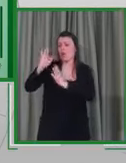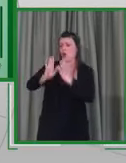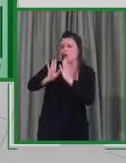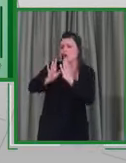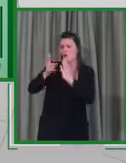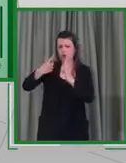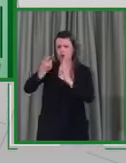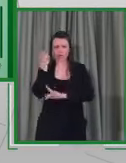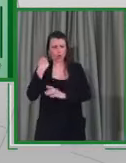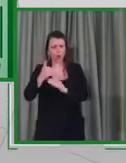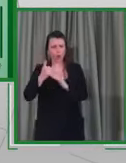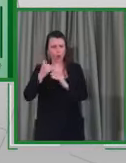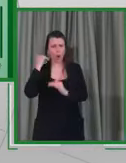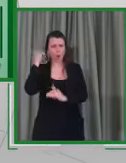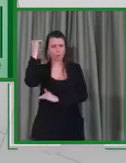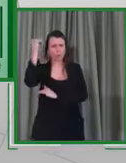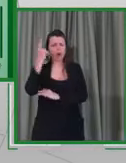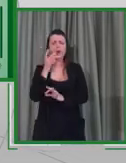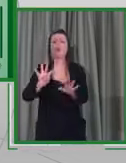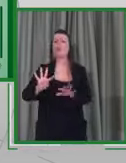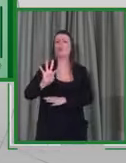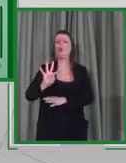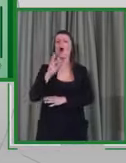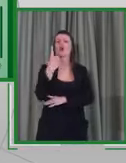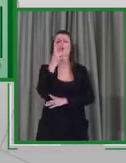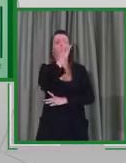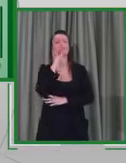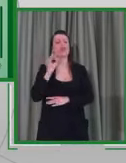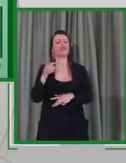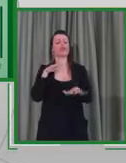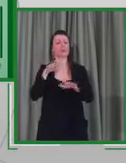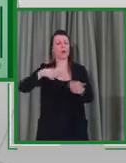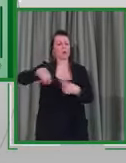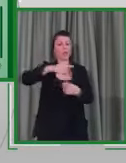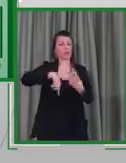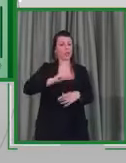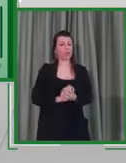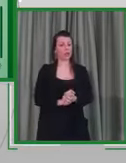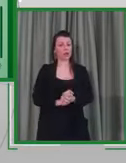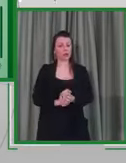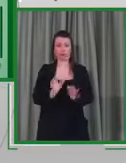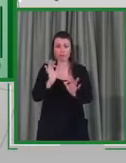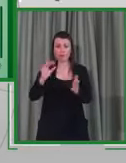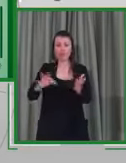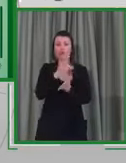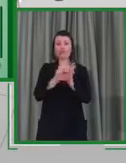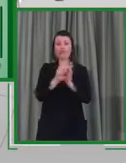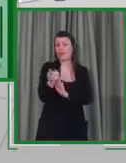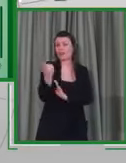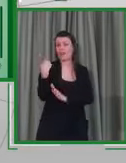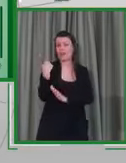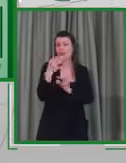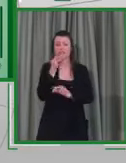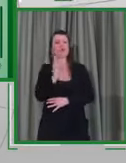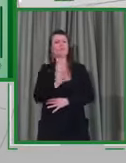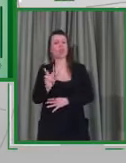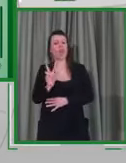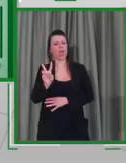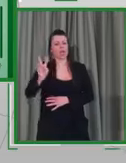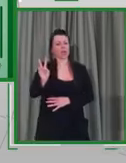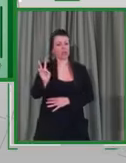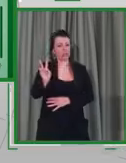41 per cento di mobilità nella giornata appunto di ieri quindi venerdì sicuramente